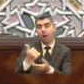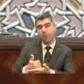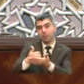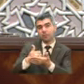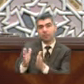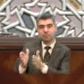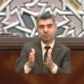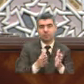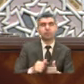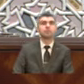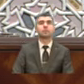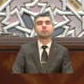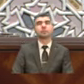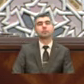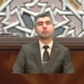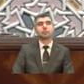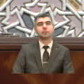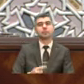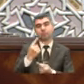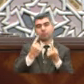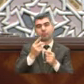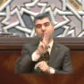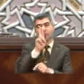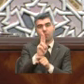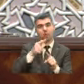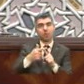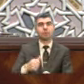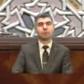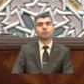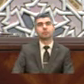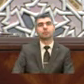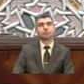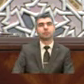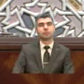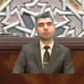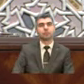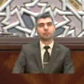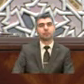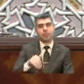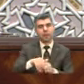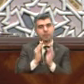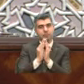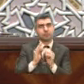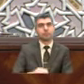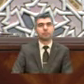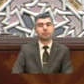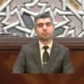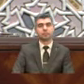النائب. الآن التعقيبات الإضافية، تفضلوا سيد النائب من فريق العدالة والتنمية.